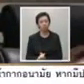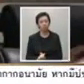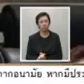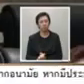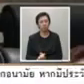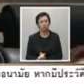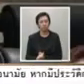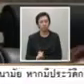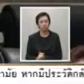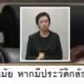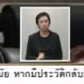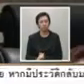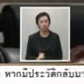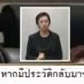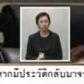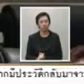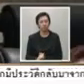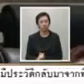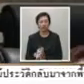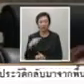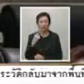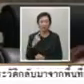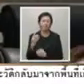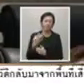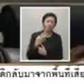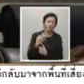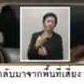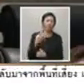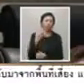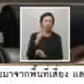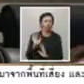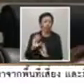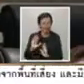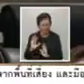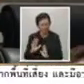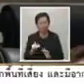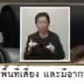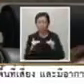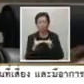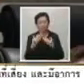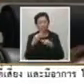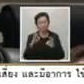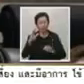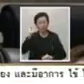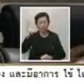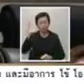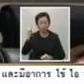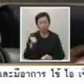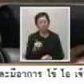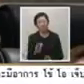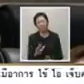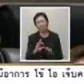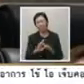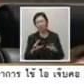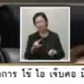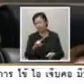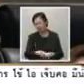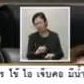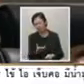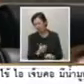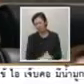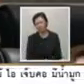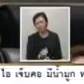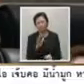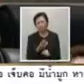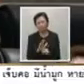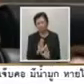งอาณัตมอบหมายหรือความครอบงำใดๆ พอแล้วครับ คำนี้ชัดแล้วนะฮะท่านประธาน ไม่เกี่ยวกันแล้วละครับเชิญท่านนั่งแล้วผม ท่านประธานคะ ผม